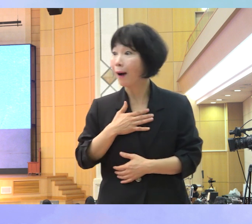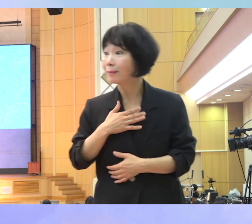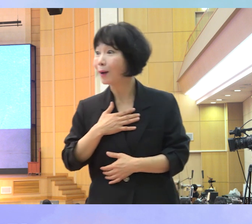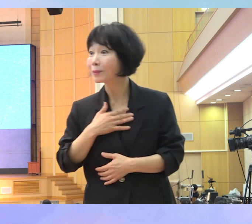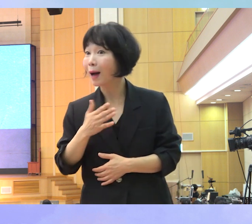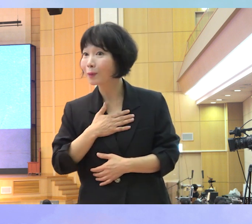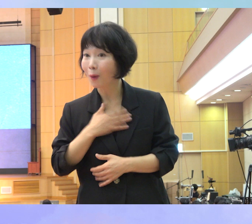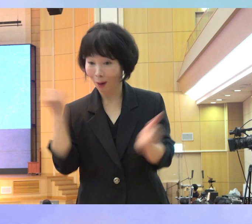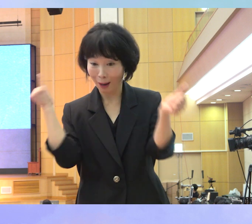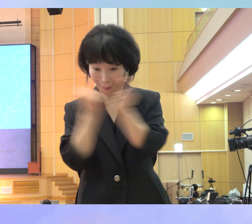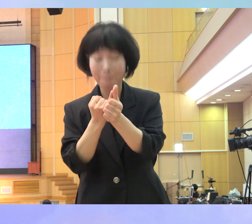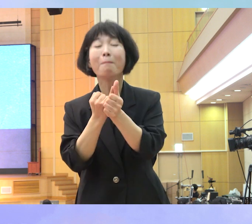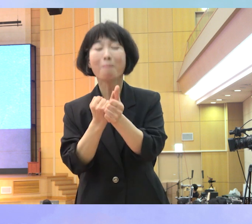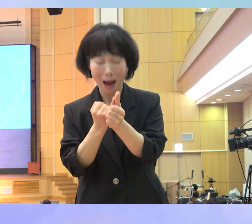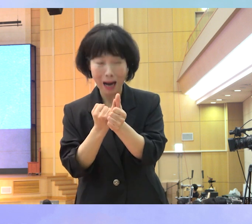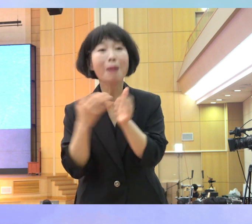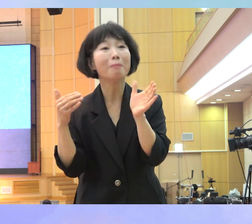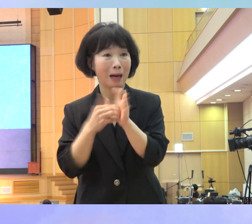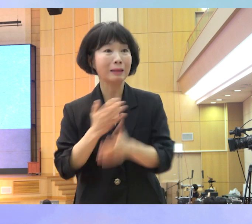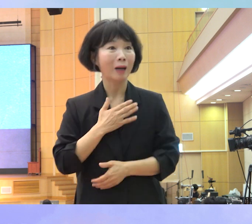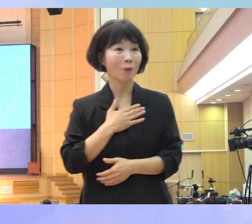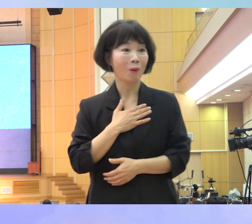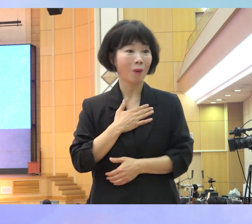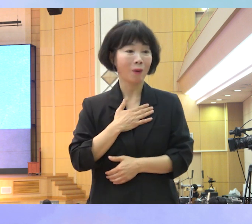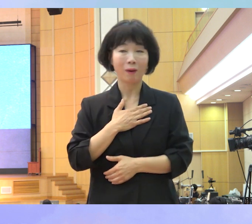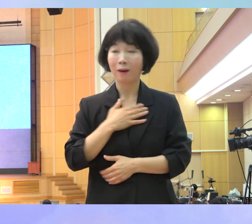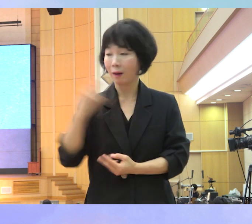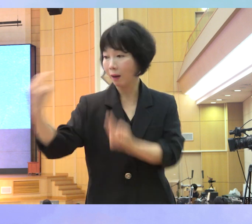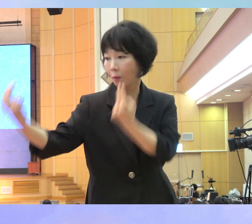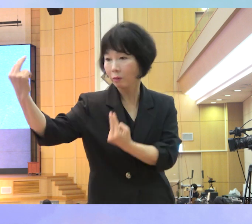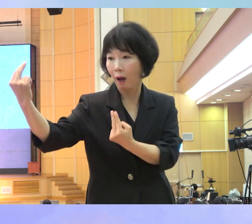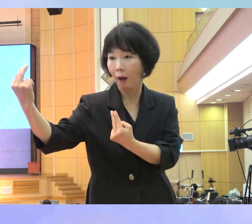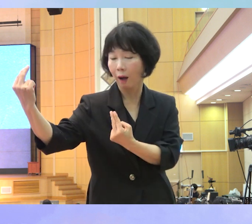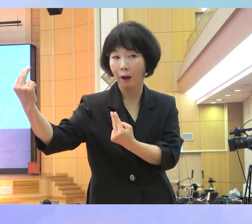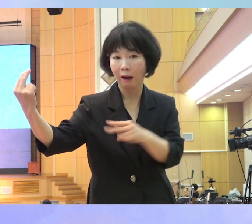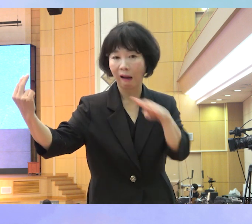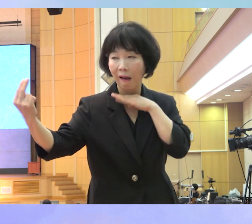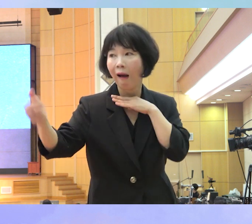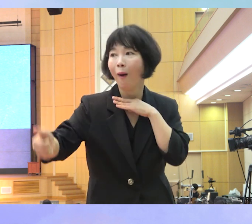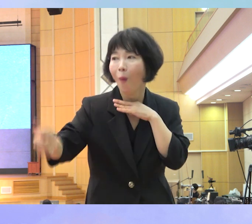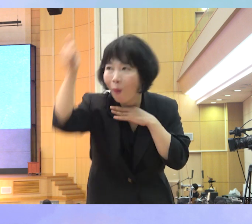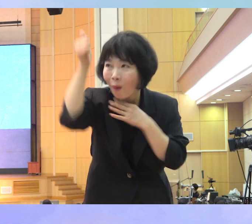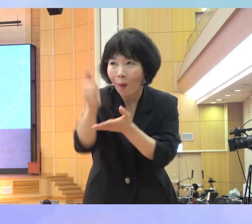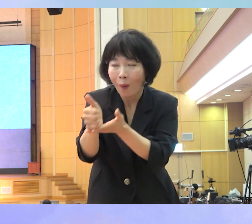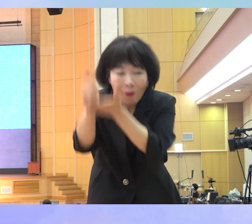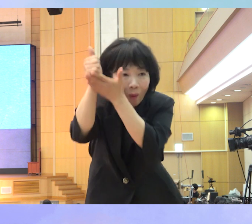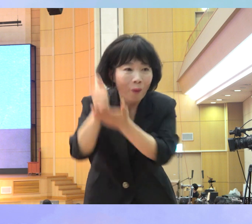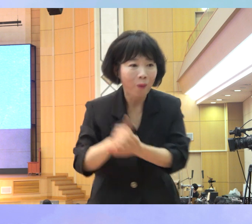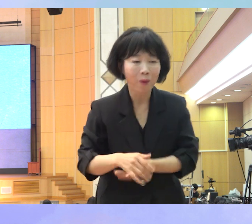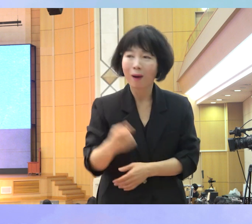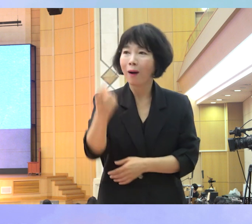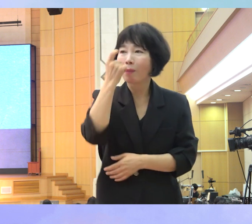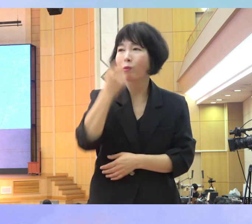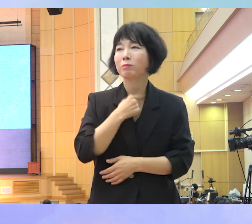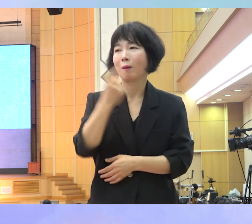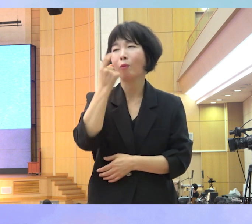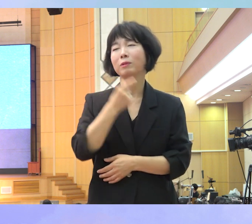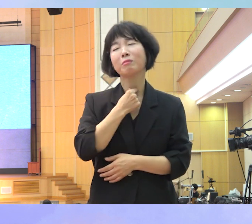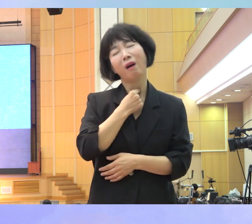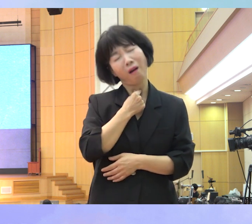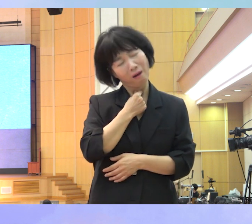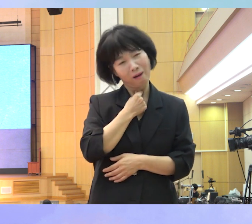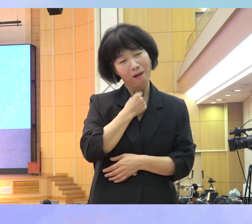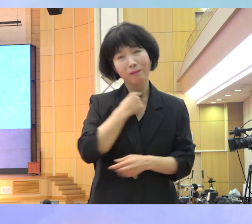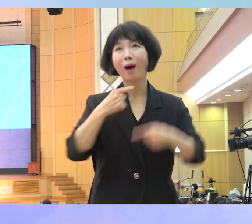아니잖아요. 결혼을 한 번만 했기 때문에 나도 뭐 이 최수종 하이라 씨 부부를 보고 그렇게 얘기하는 게 아니라